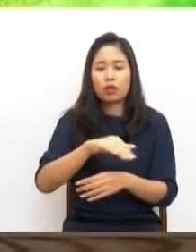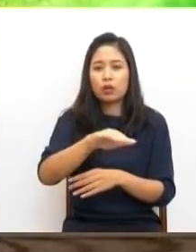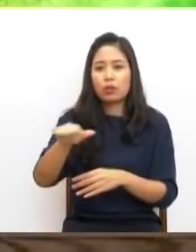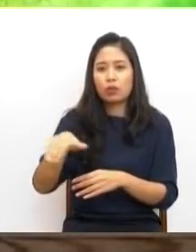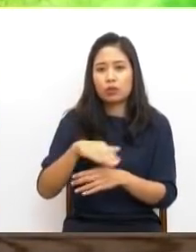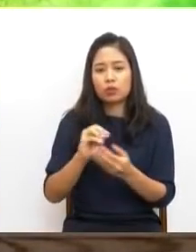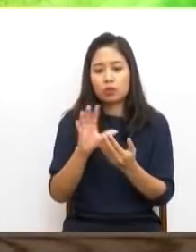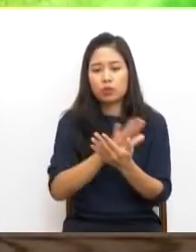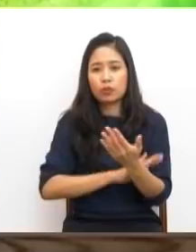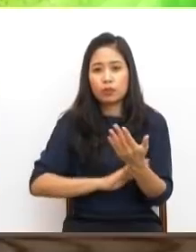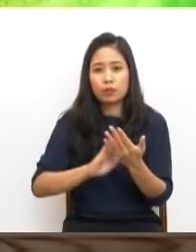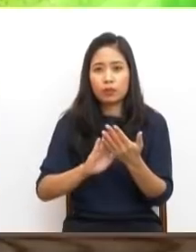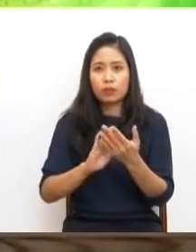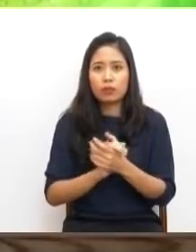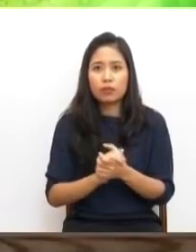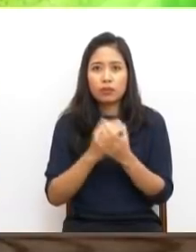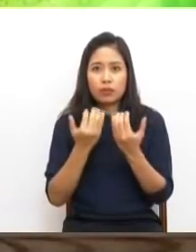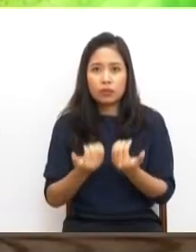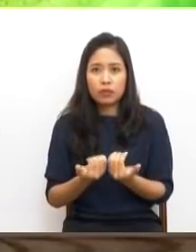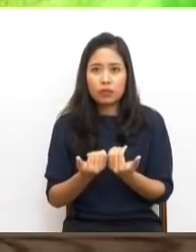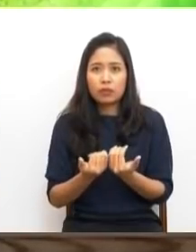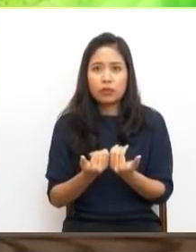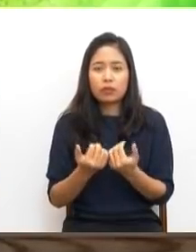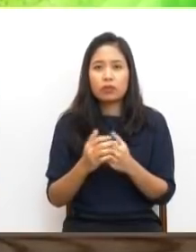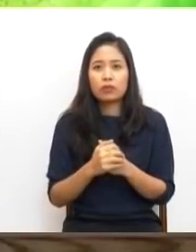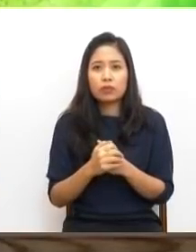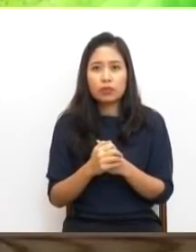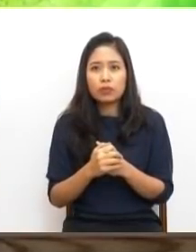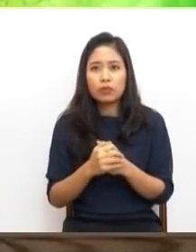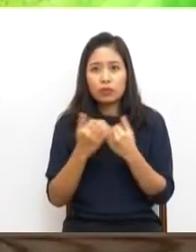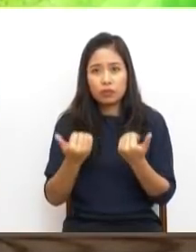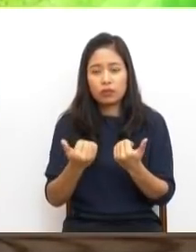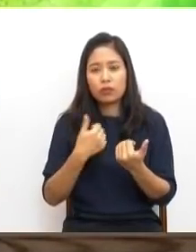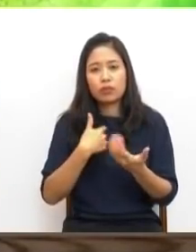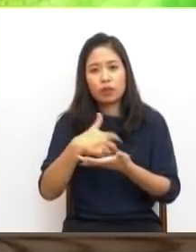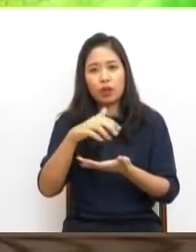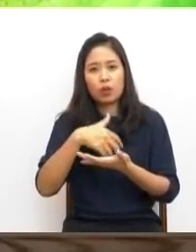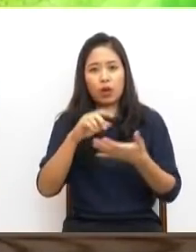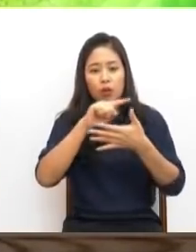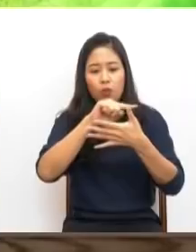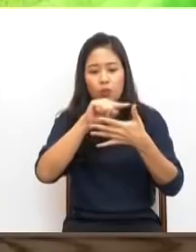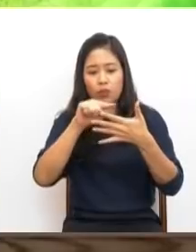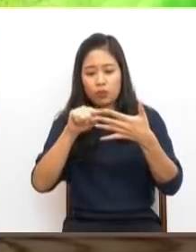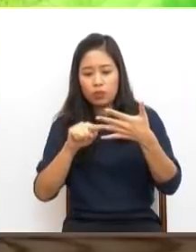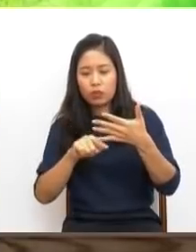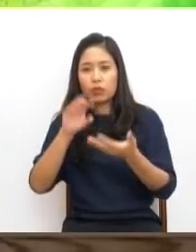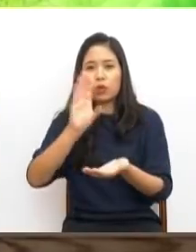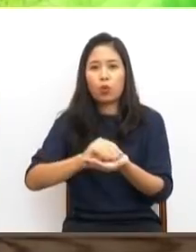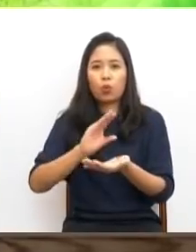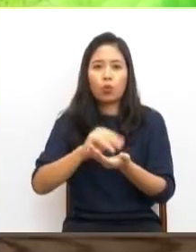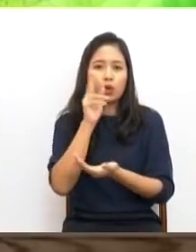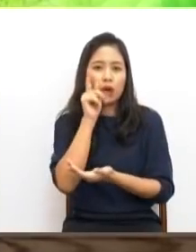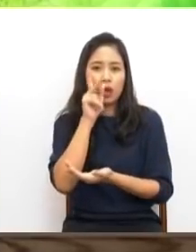ประเทศก็ขออนุญาตนำรายละเอียดใน5ประเด็นเสนอเป็นข้อมูลข่าวสารสื่อสาร